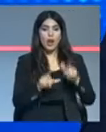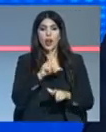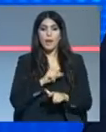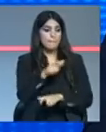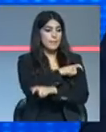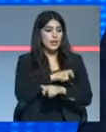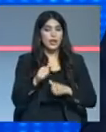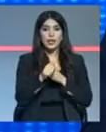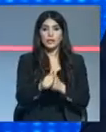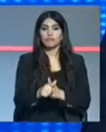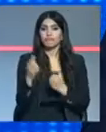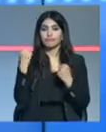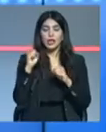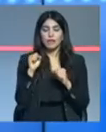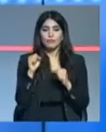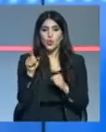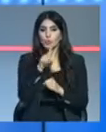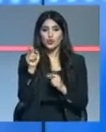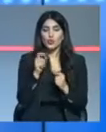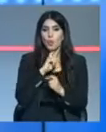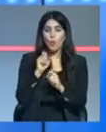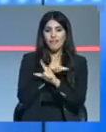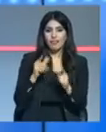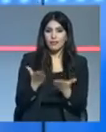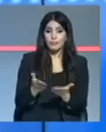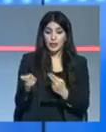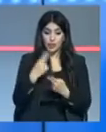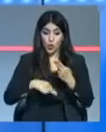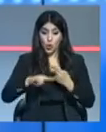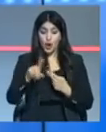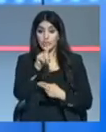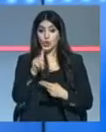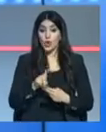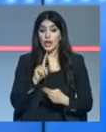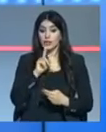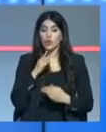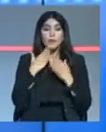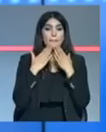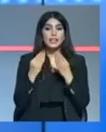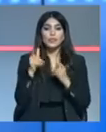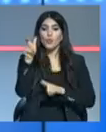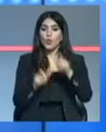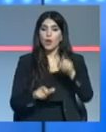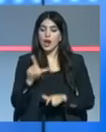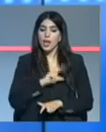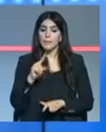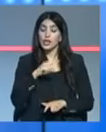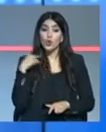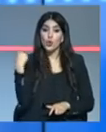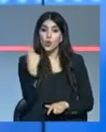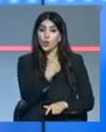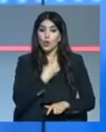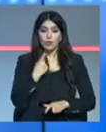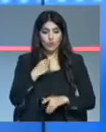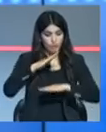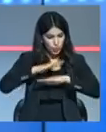اليوم استغل الفرصه هذه نتوجه بالشكر الى كافه الوحدات الامنيه لما تميزت به من تصرف